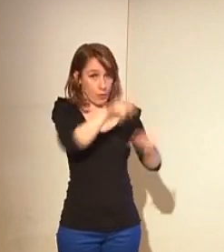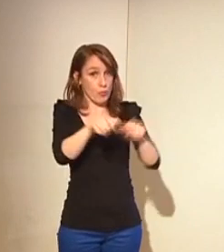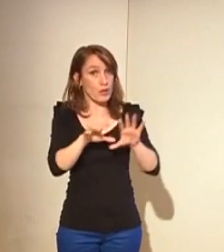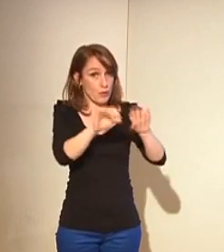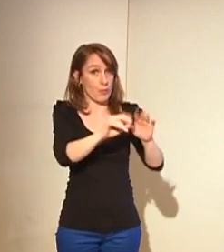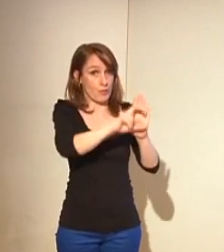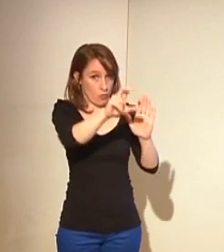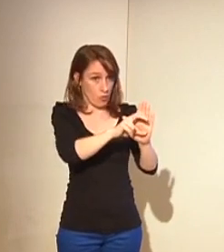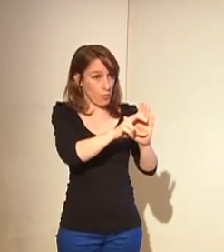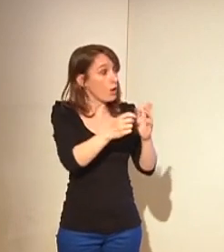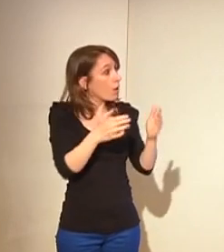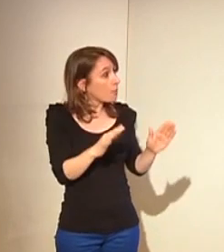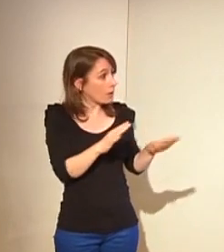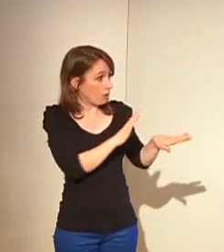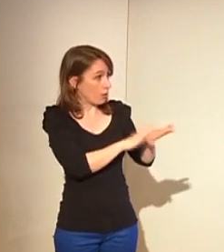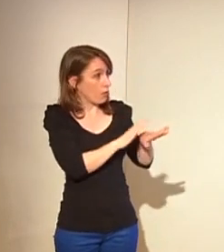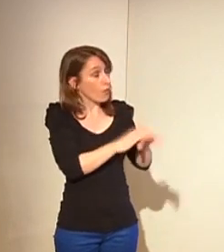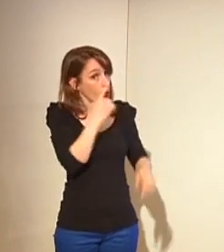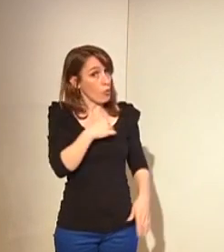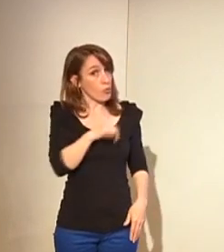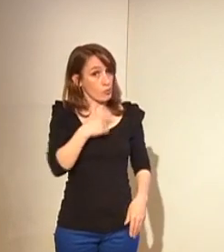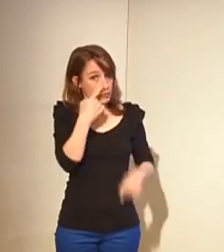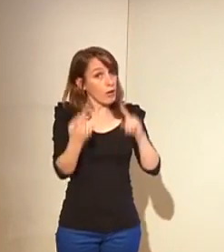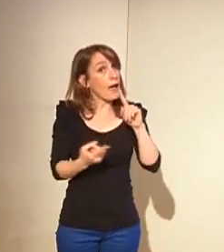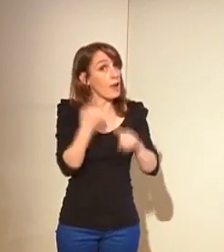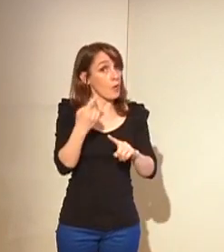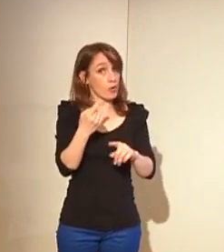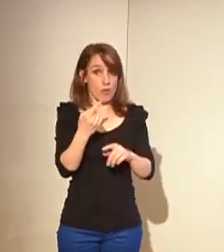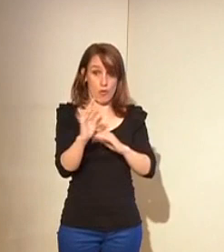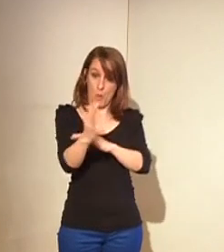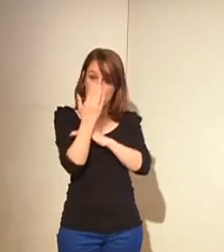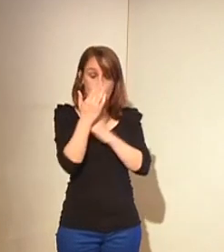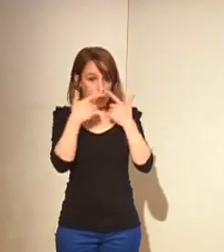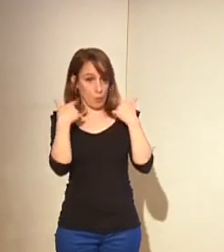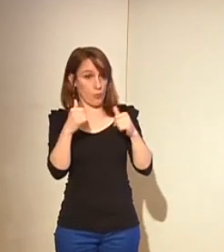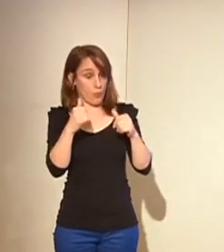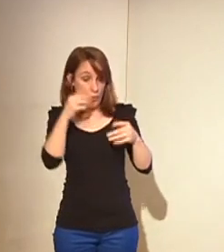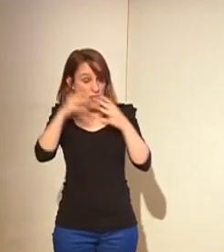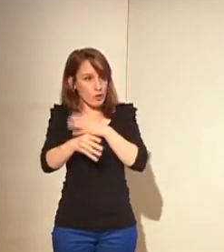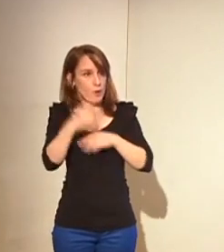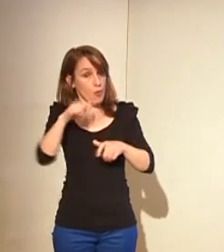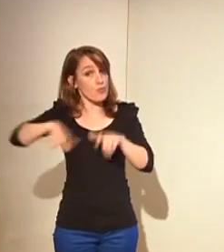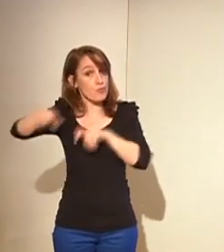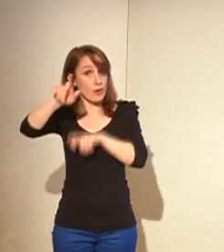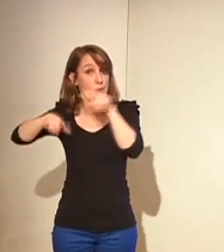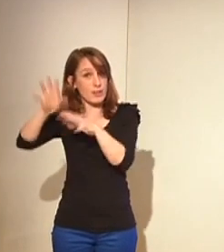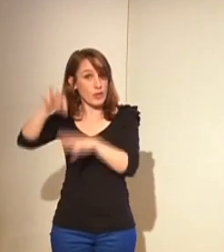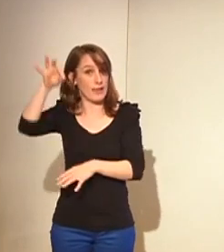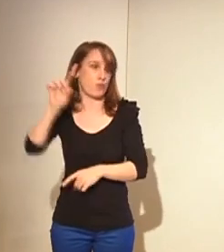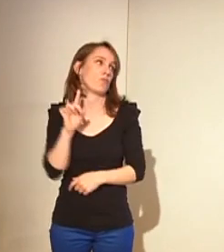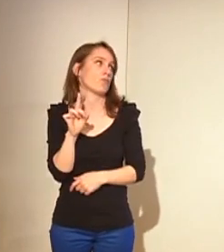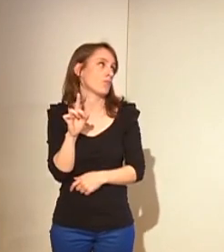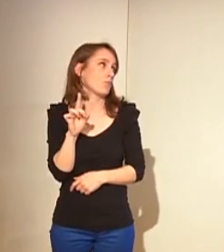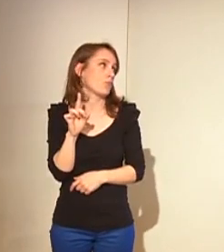autant avec les représentants élus de la population c'est la raison pour laquelle ce